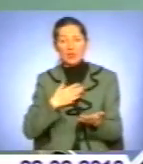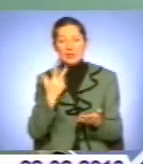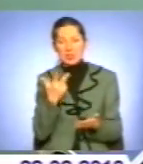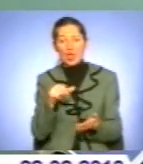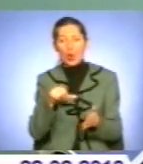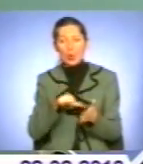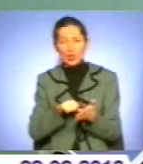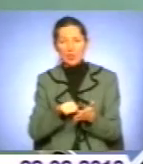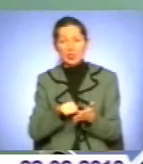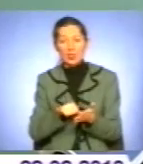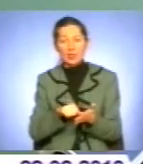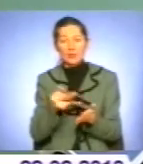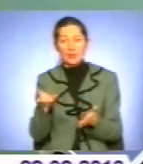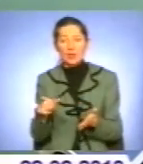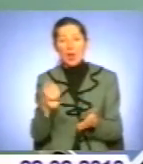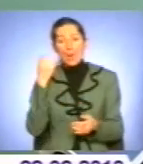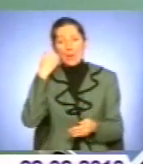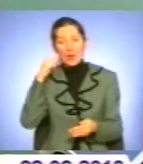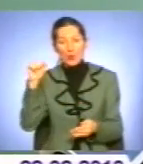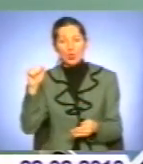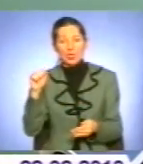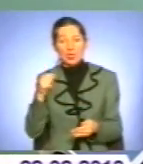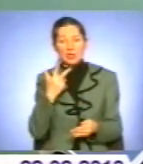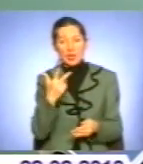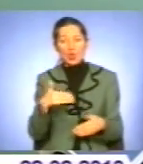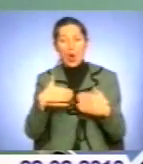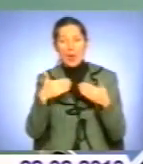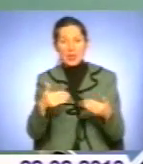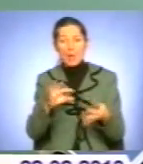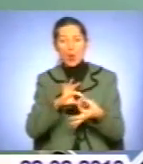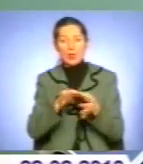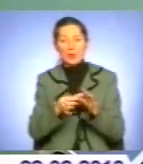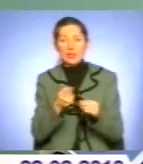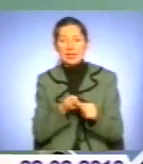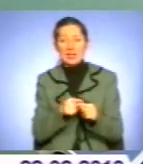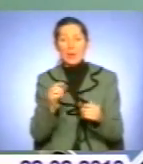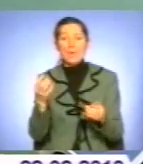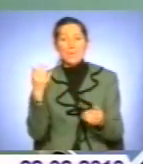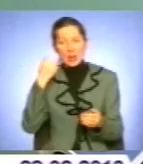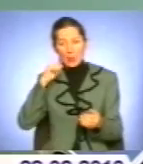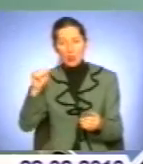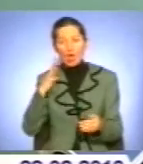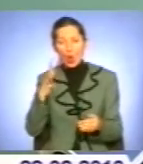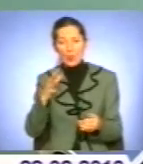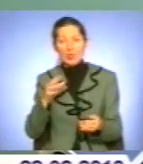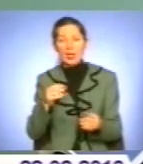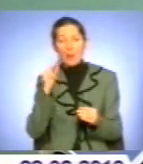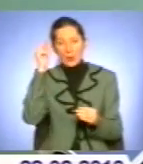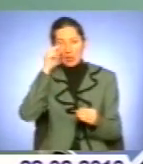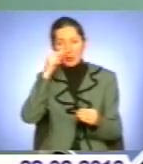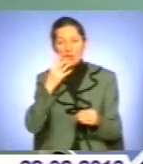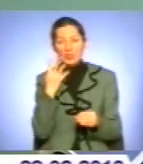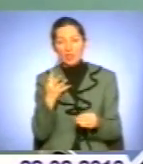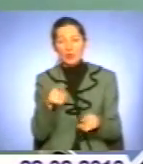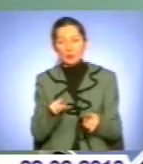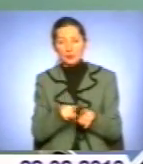учасники, переможці третього етапу олімпіади, які перемогли у 5 предметах, 4 таких,